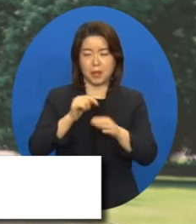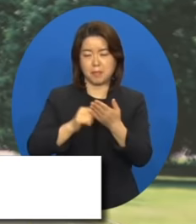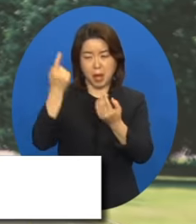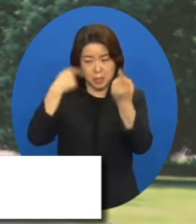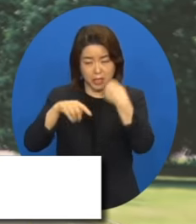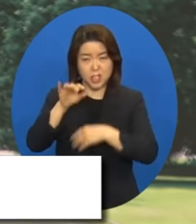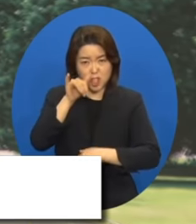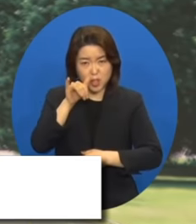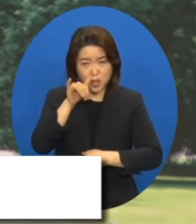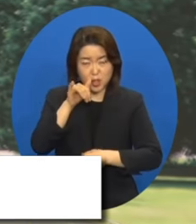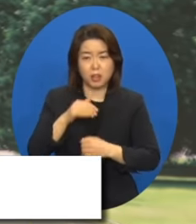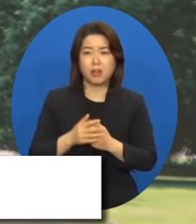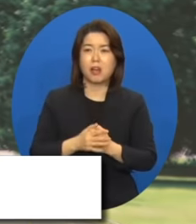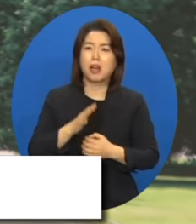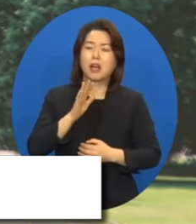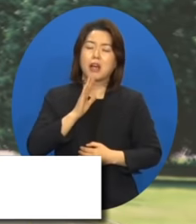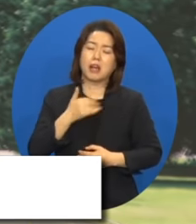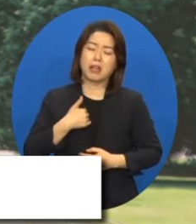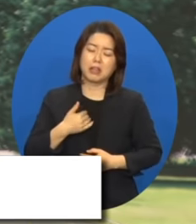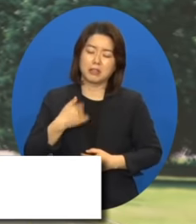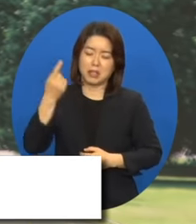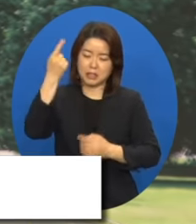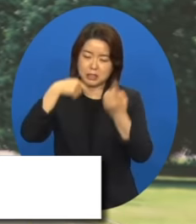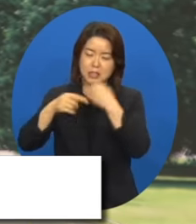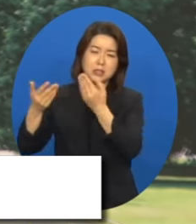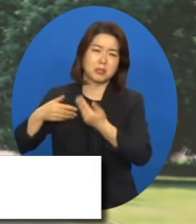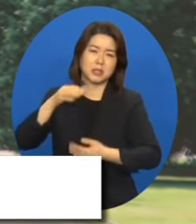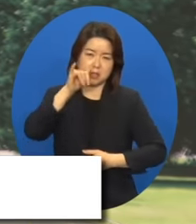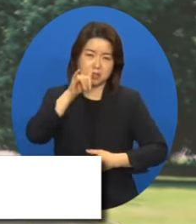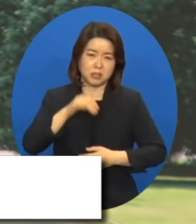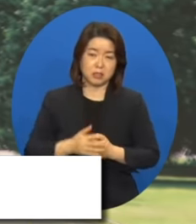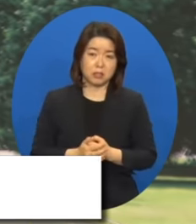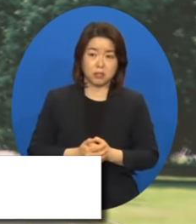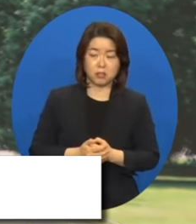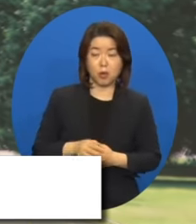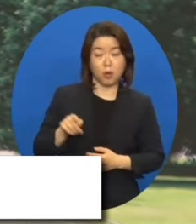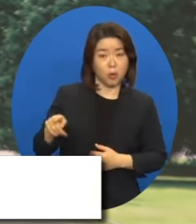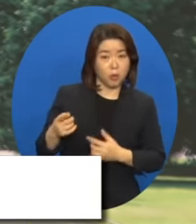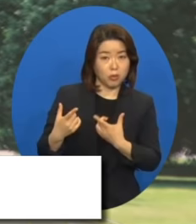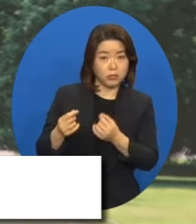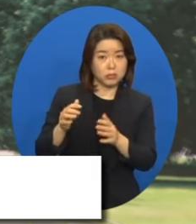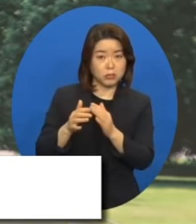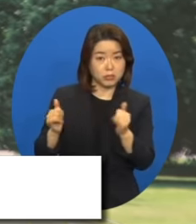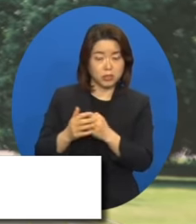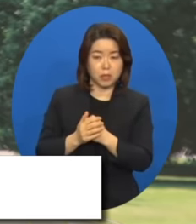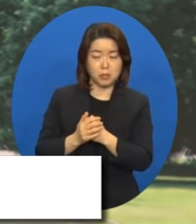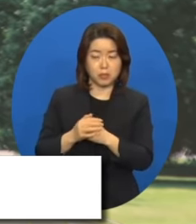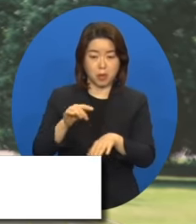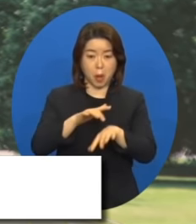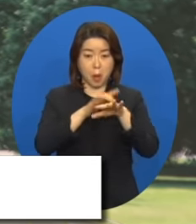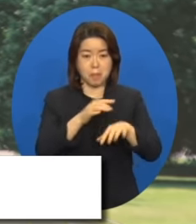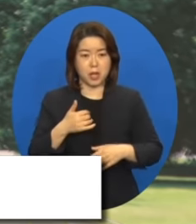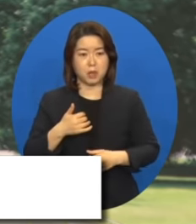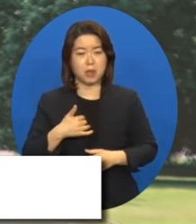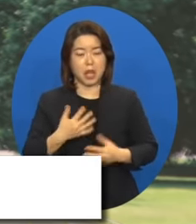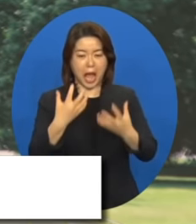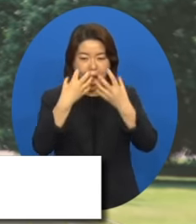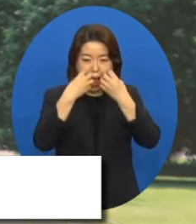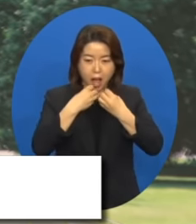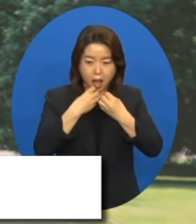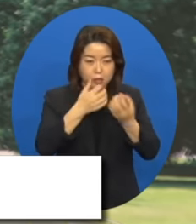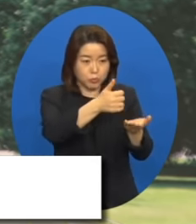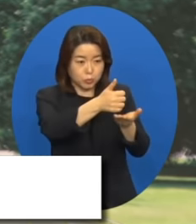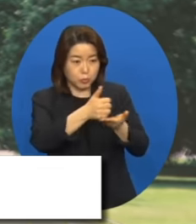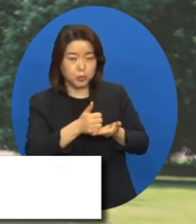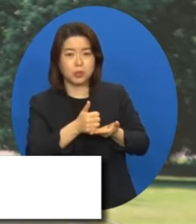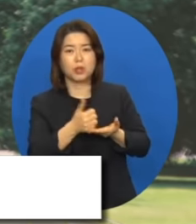있다, 나는 상처받았어, 그런 사람은 사실 마귀 보고 나를 삼키라고 초청하는 것과도 같은